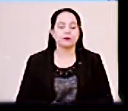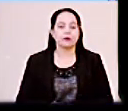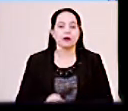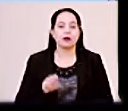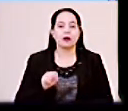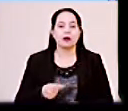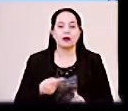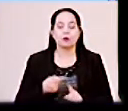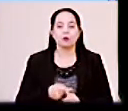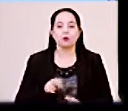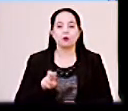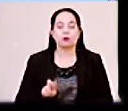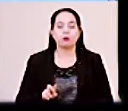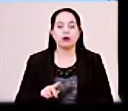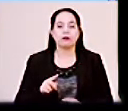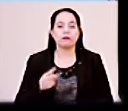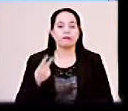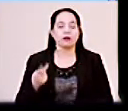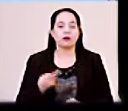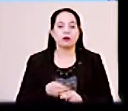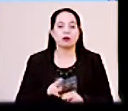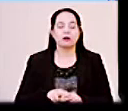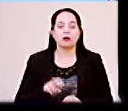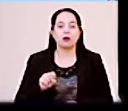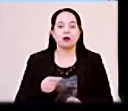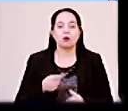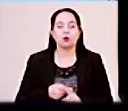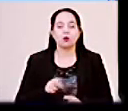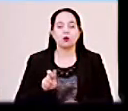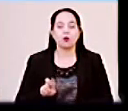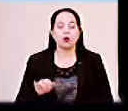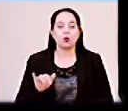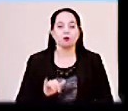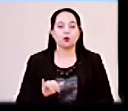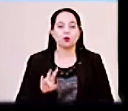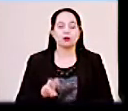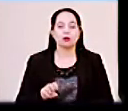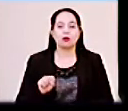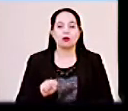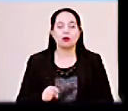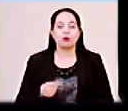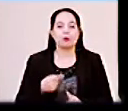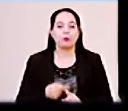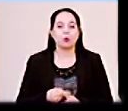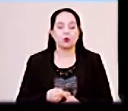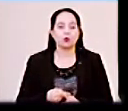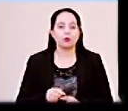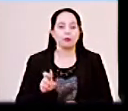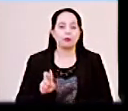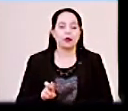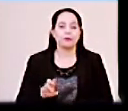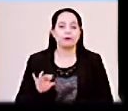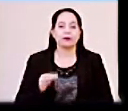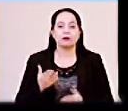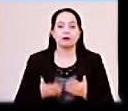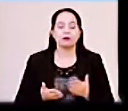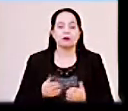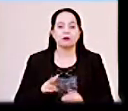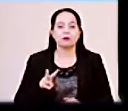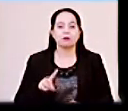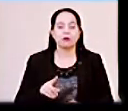А плюс b в квадрате – это а плюс b, умноженное на а плюс b. И если